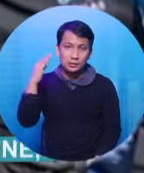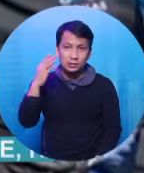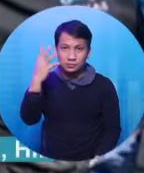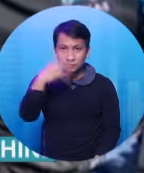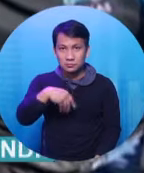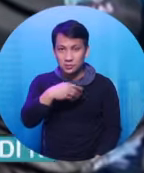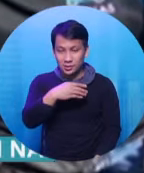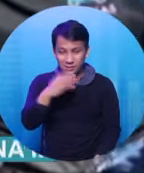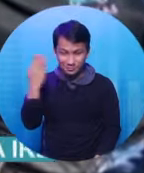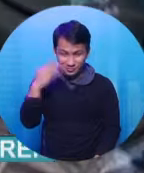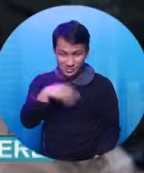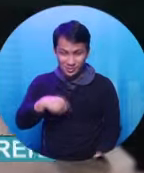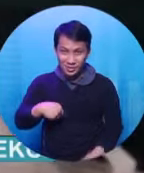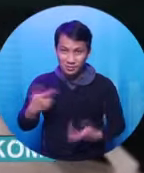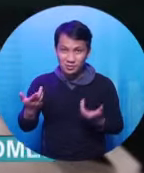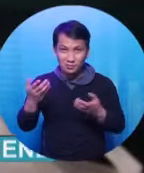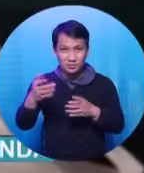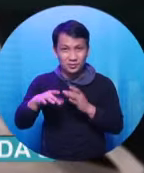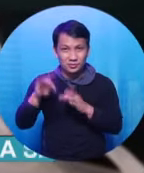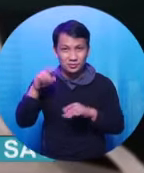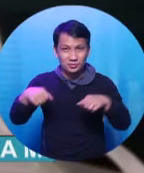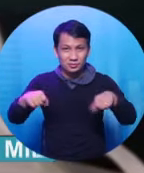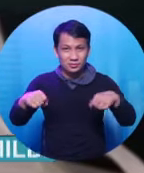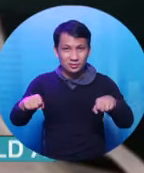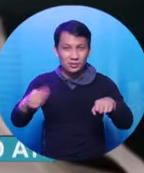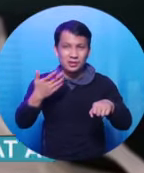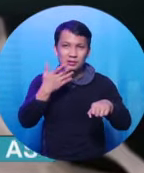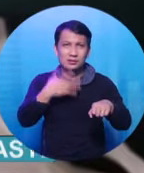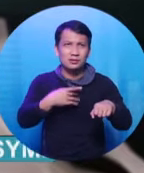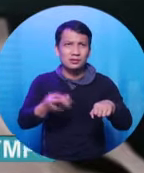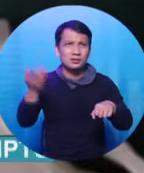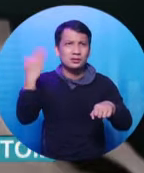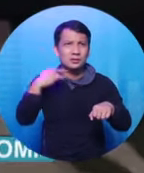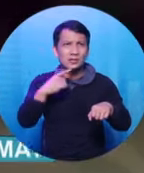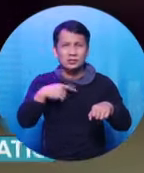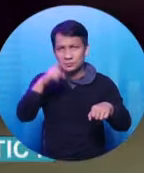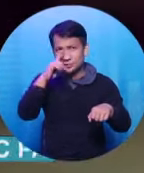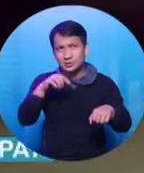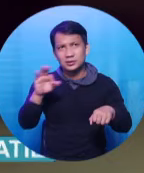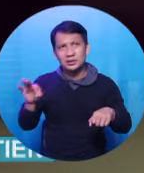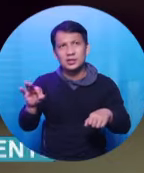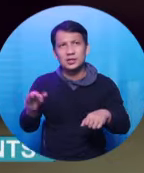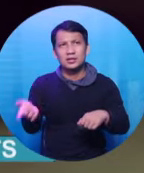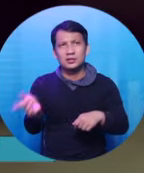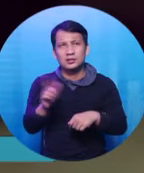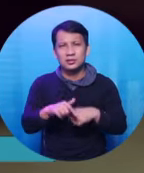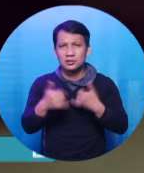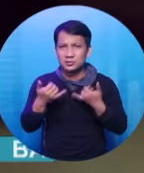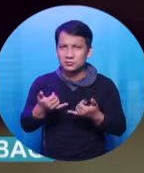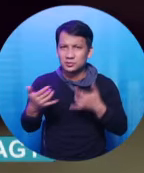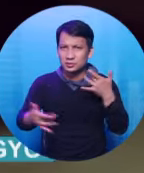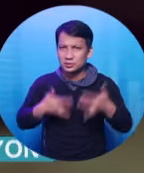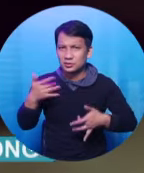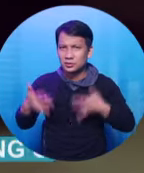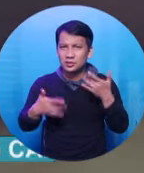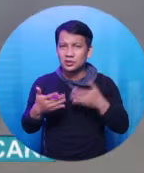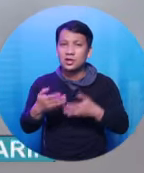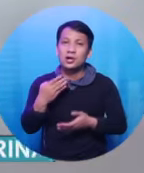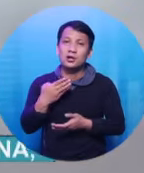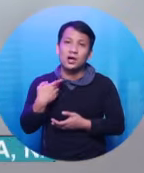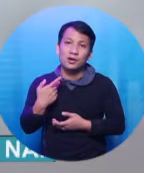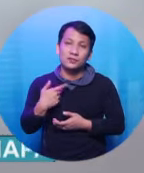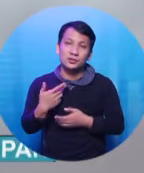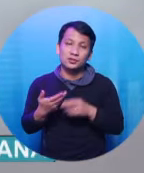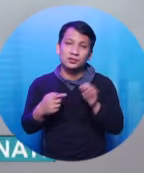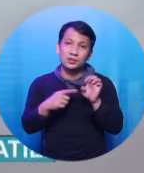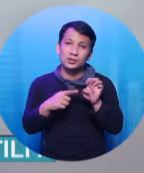mas pinili raw niyang maging rider dahil hilig na niyang magmotorsiklo noong siyam na taong gulang pa lamang siya. Enjoy na siya, bonus pa raw na